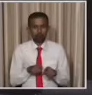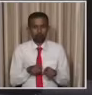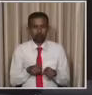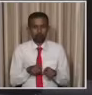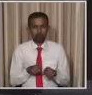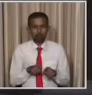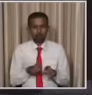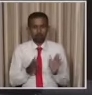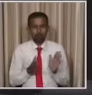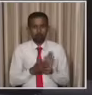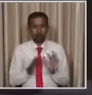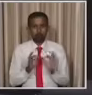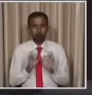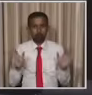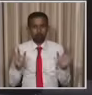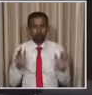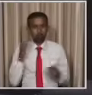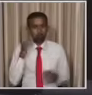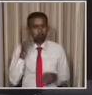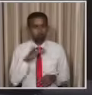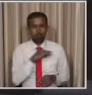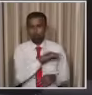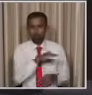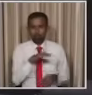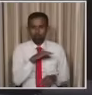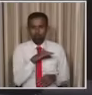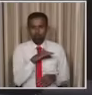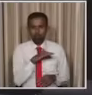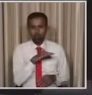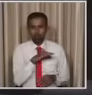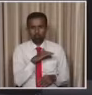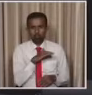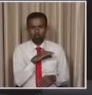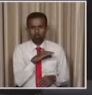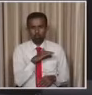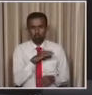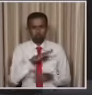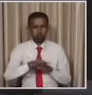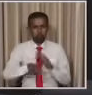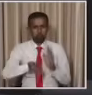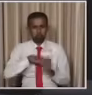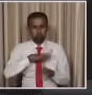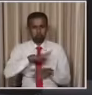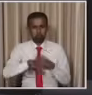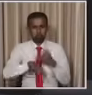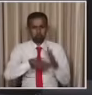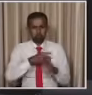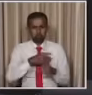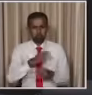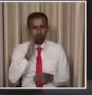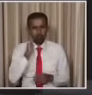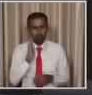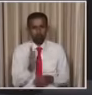පැත්තකින් මාධ්‍යෙත් මහජනතාවගෙත් මේ කැළඹෙන ස්වභාවය.